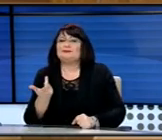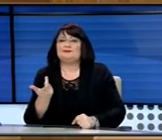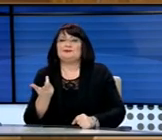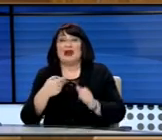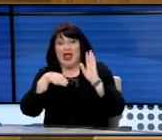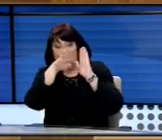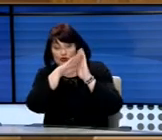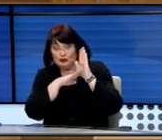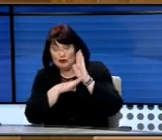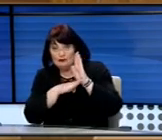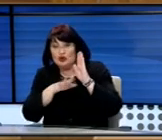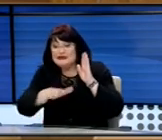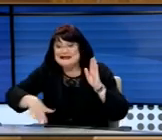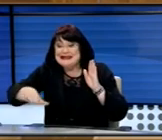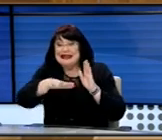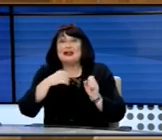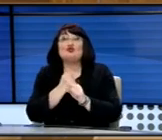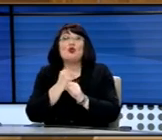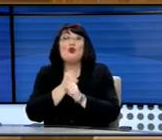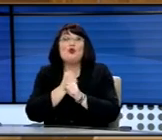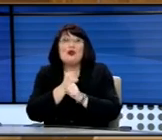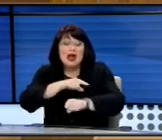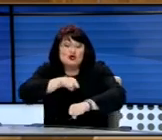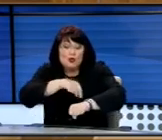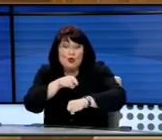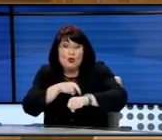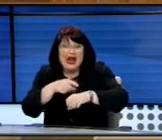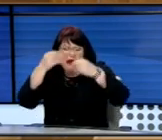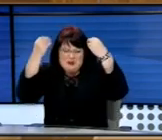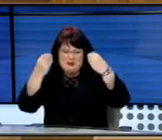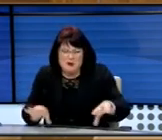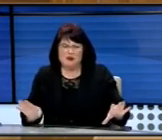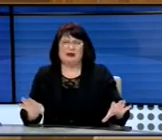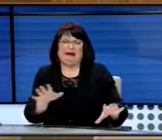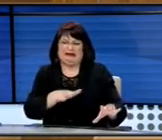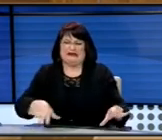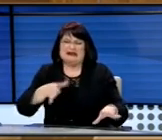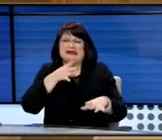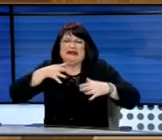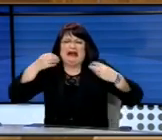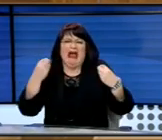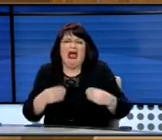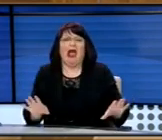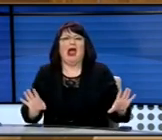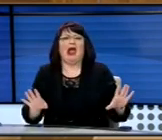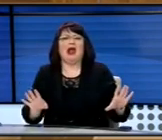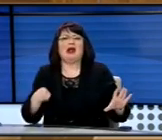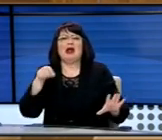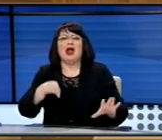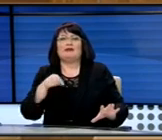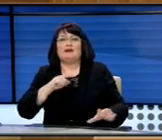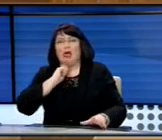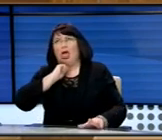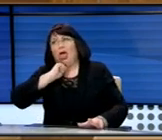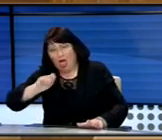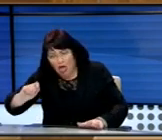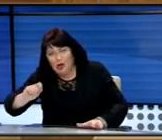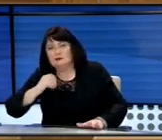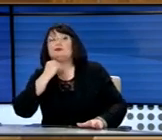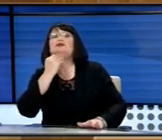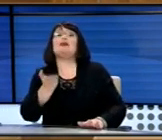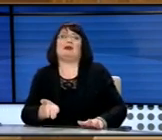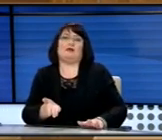όροι, οι συνθήκες εργασίας είναι τόσο άθλιοι που ισοδυναμούν σχεδόν με φυσική εξόντωση των νέων